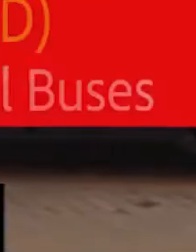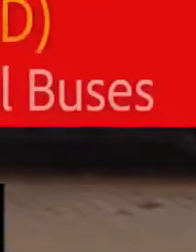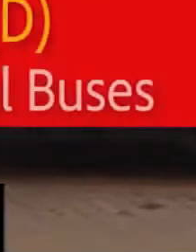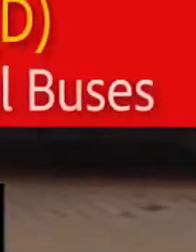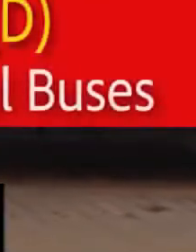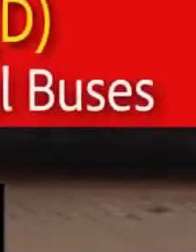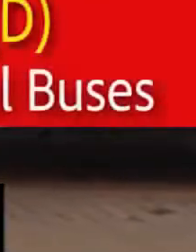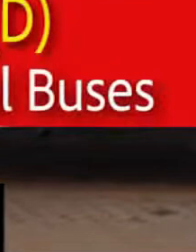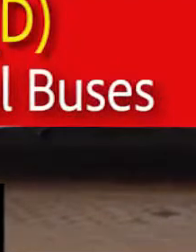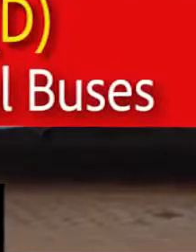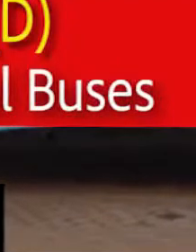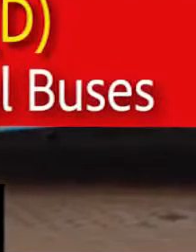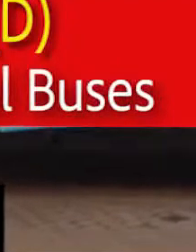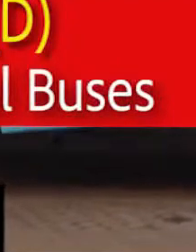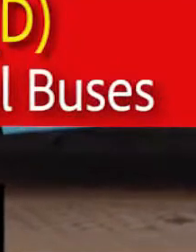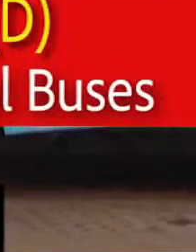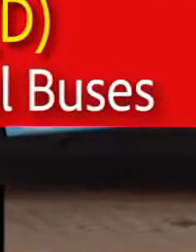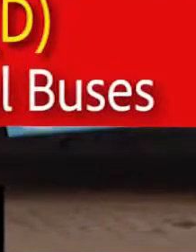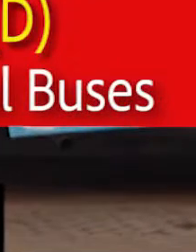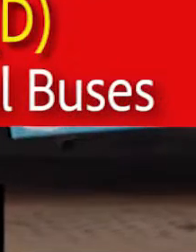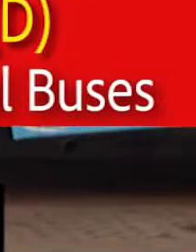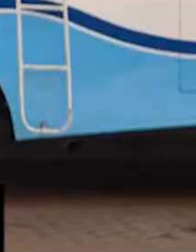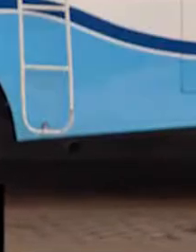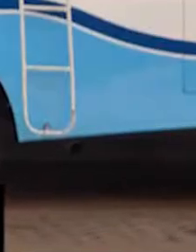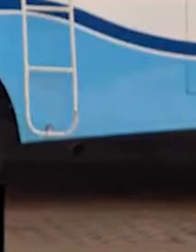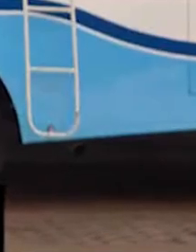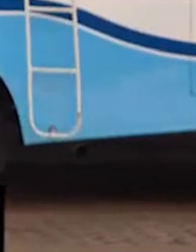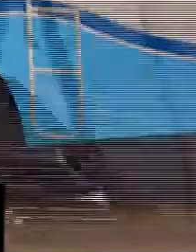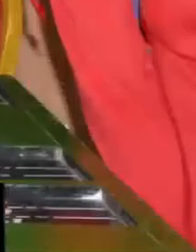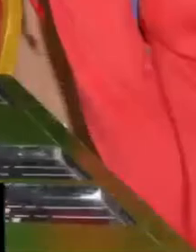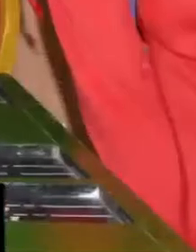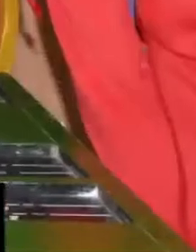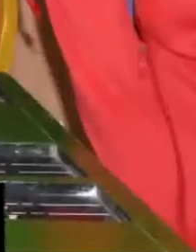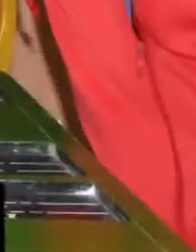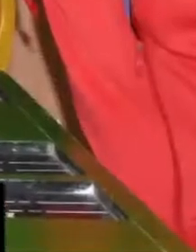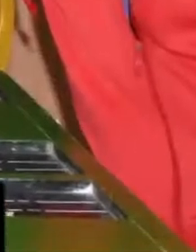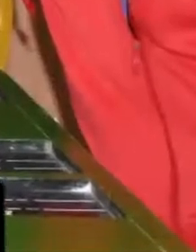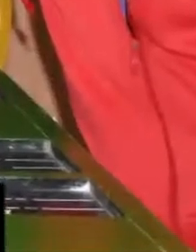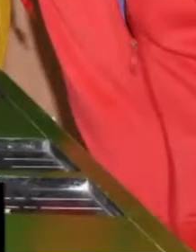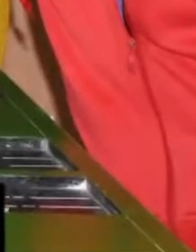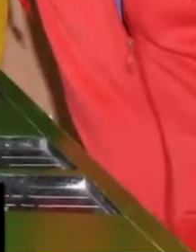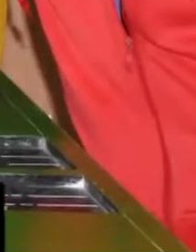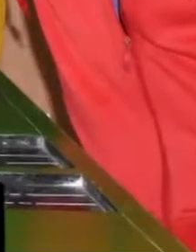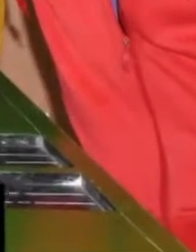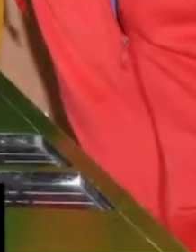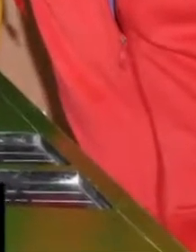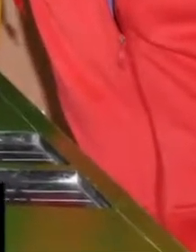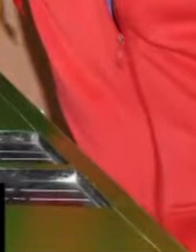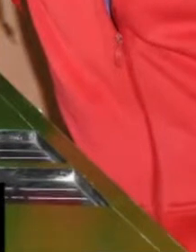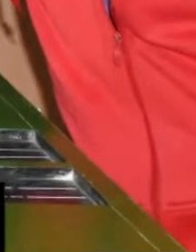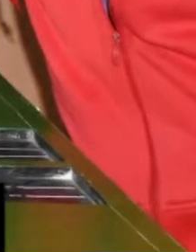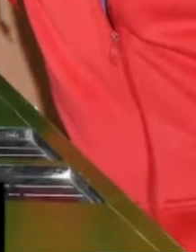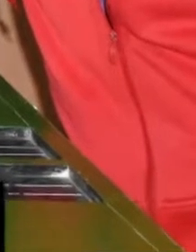Class D ambazo ni gari za kubebea abiria. Wakufunzi wetu ni wenye tajriba ya juu na wamehitimu hivi